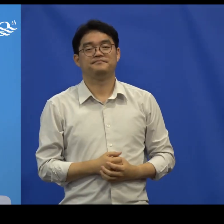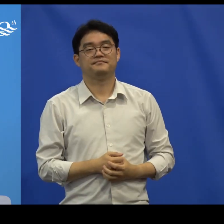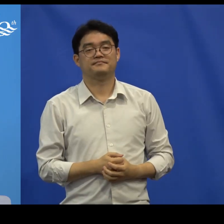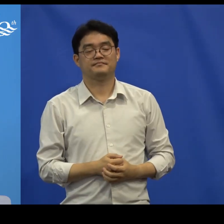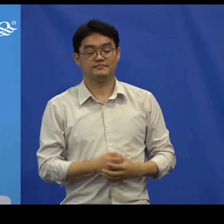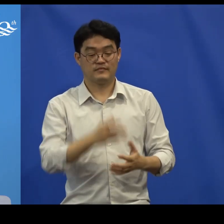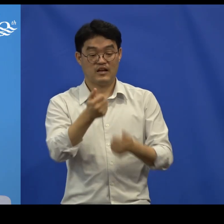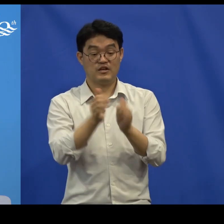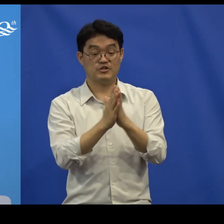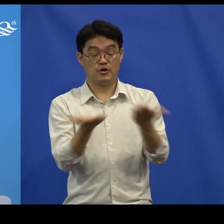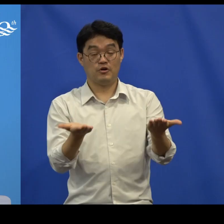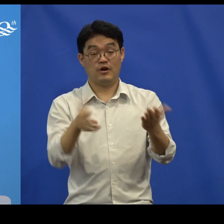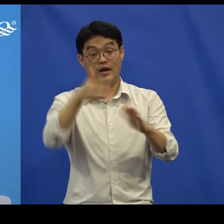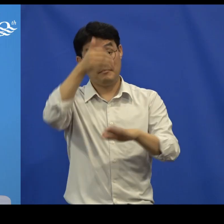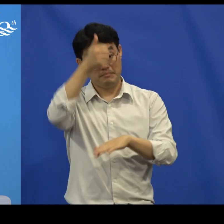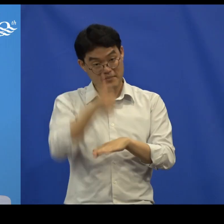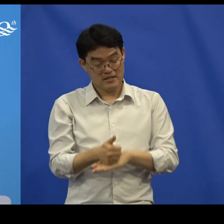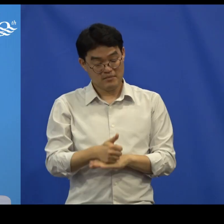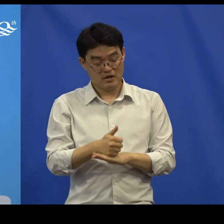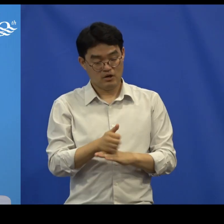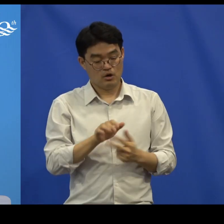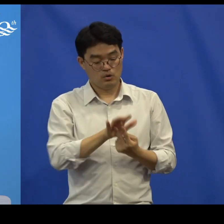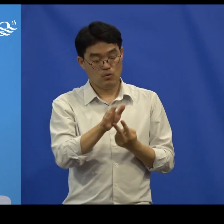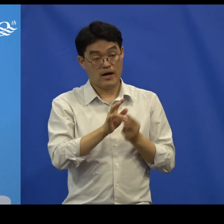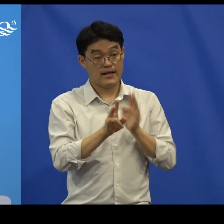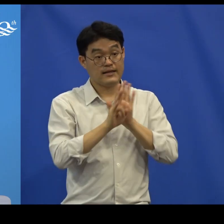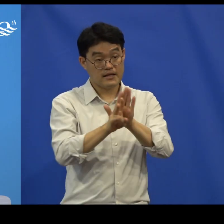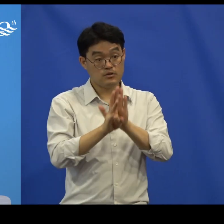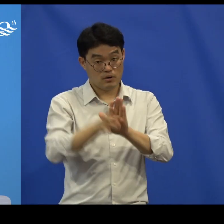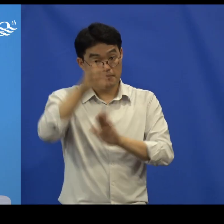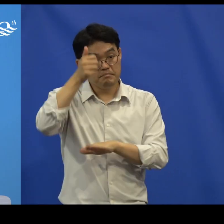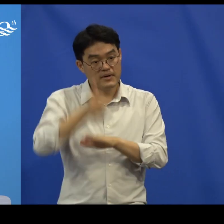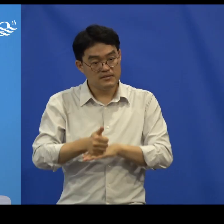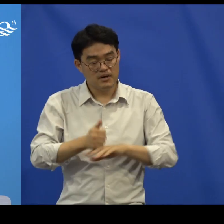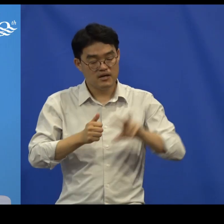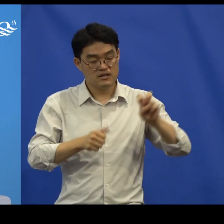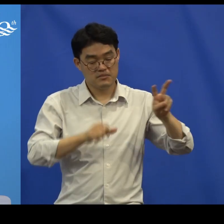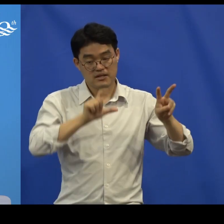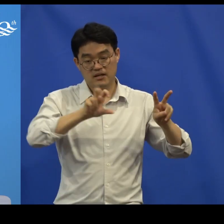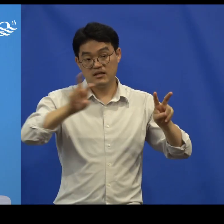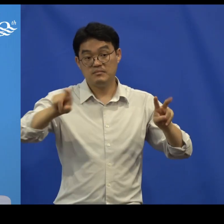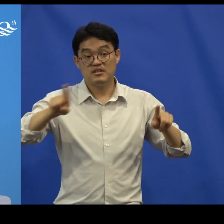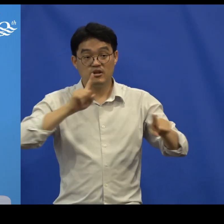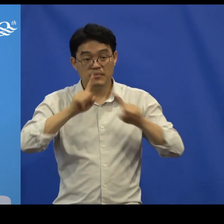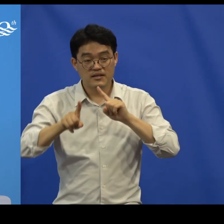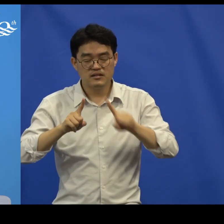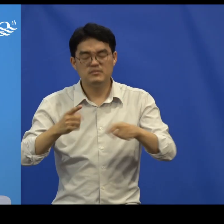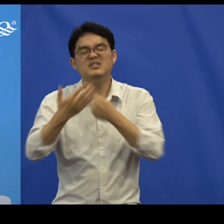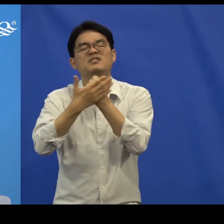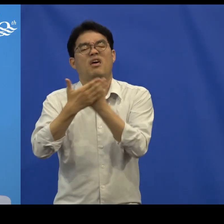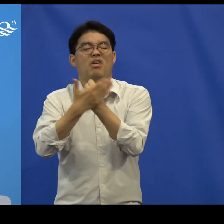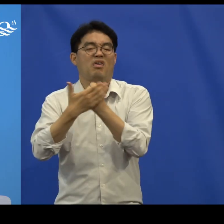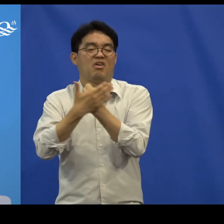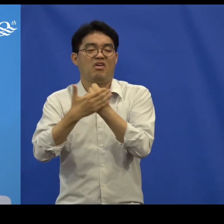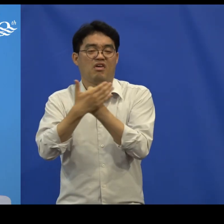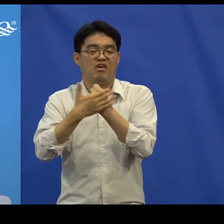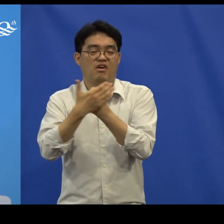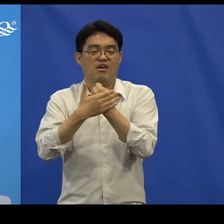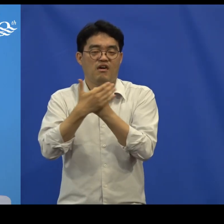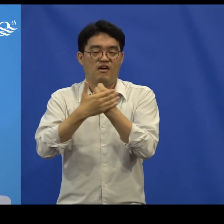성경의 끝에 은혜로 마무리하고 있습니다. 은혜야말로 우리의 기독교의 신앙을 핵심을 얘기하는 게